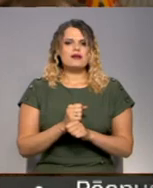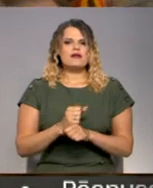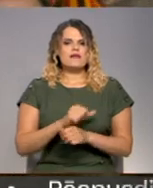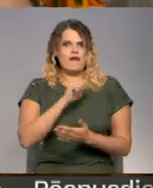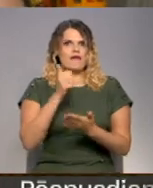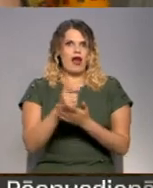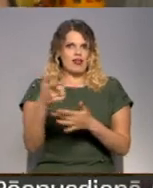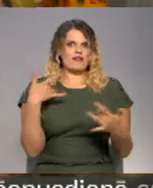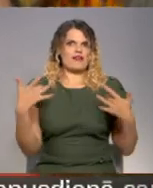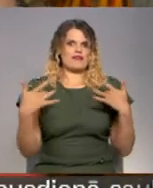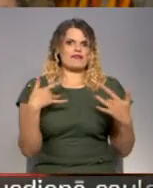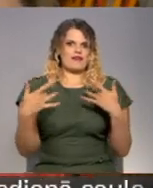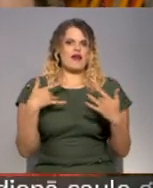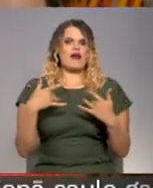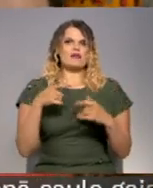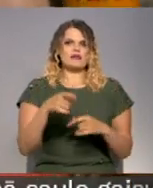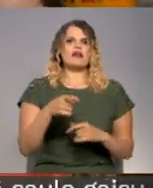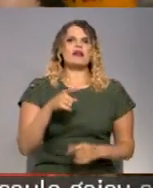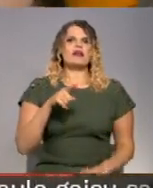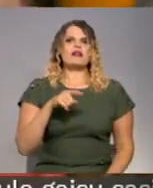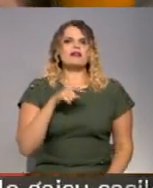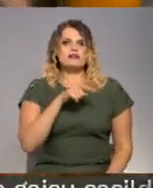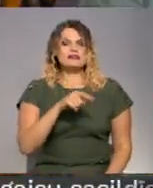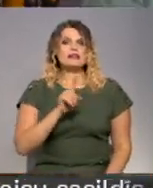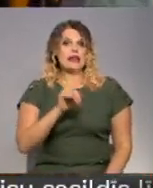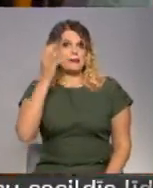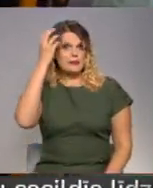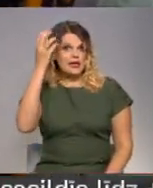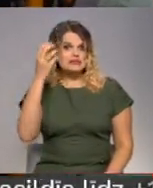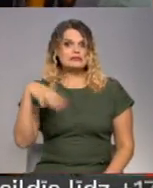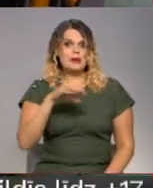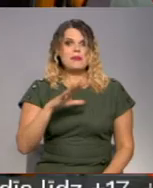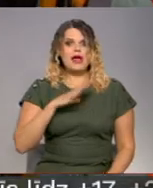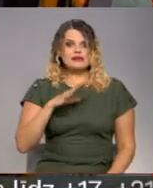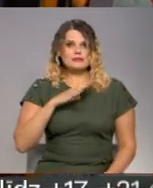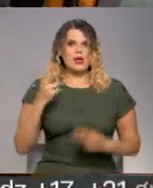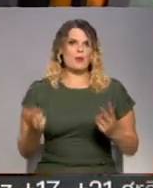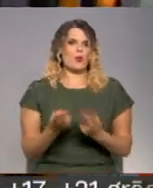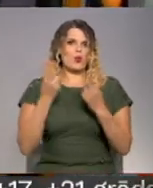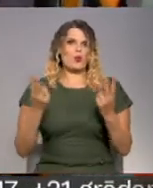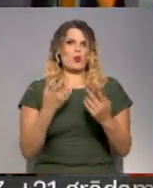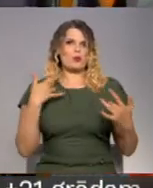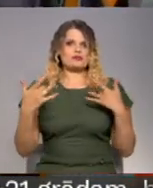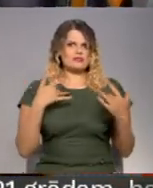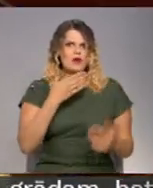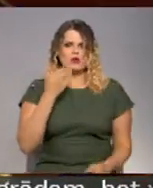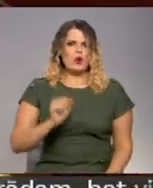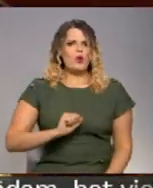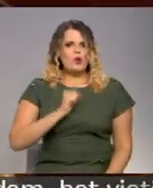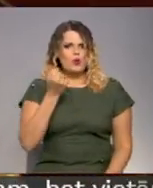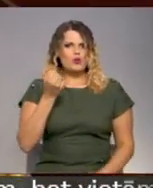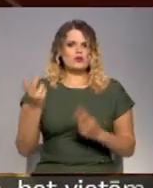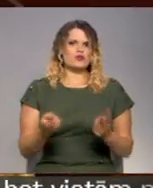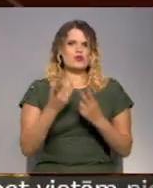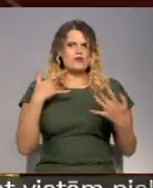Galvenā varona! Jā, ko dzintēji ir princesa. Mēs bijām Melgoguni. Nav grūti būt